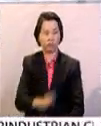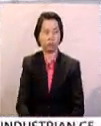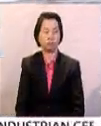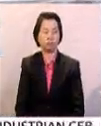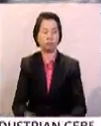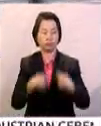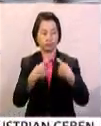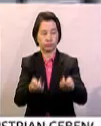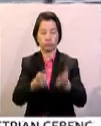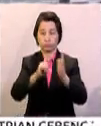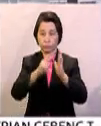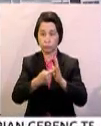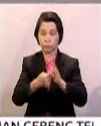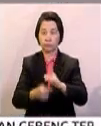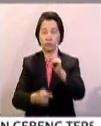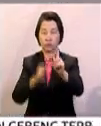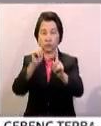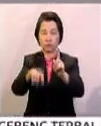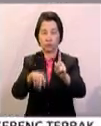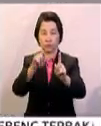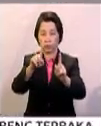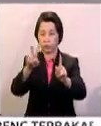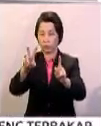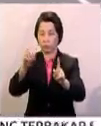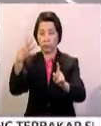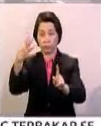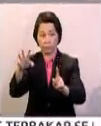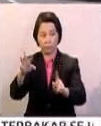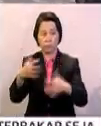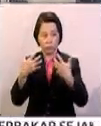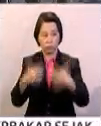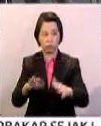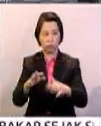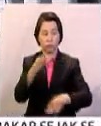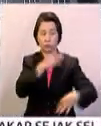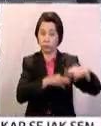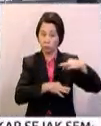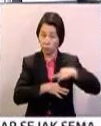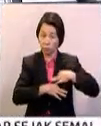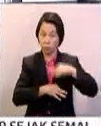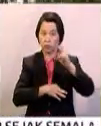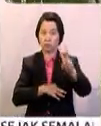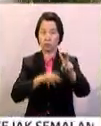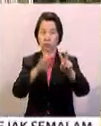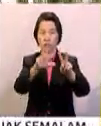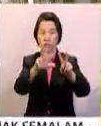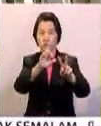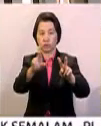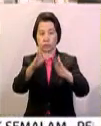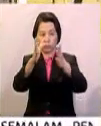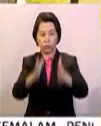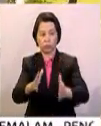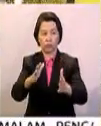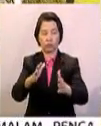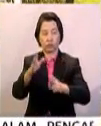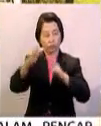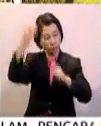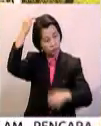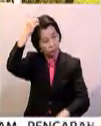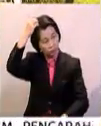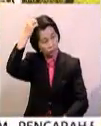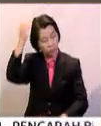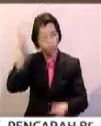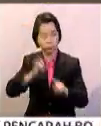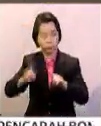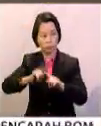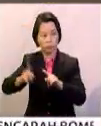Sejak dikuatkuasakan 1 Januari 2014, ia telah memanfaat lebih 23,000 penduduk di Selangor.